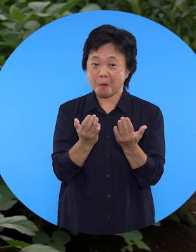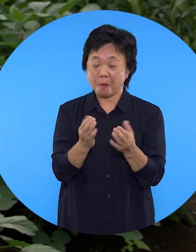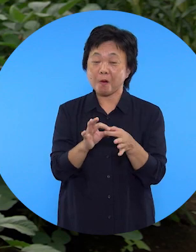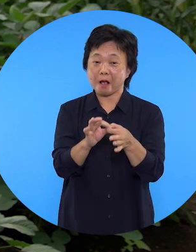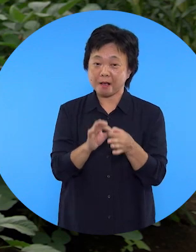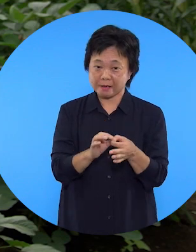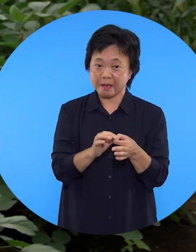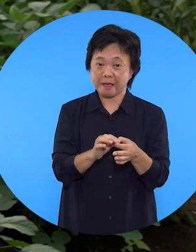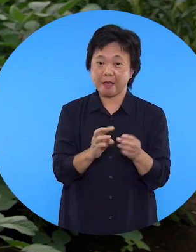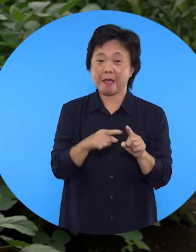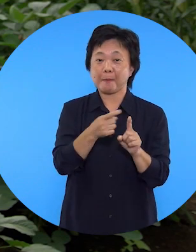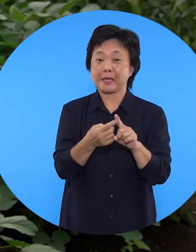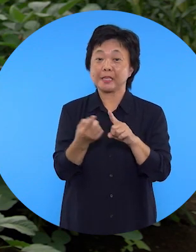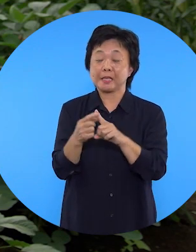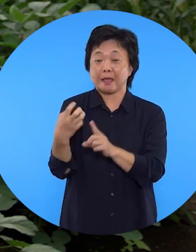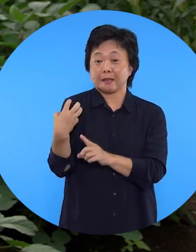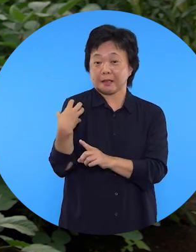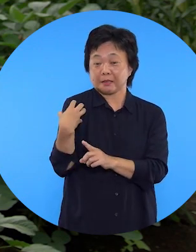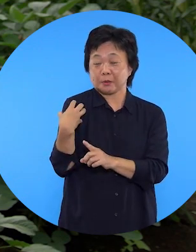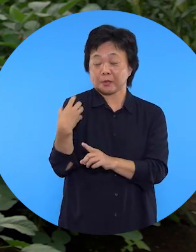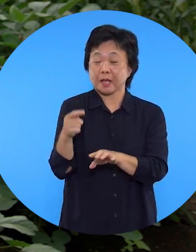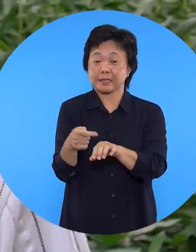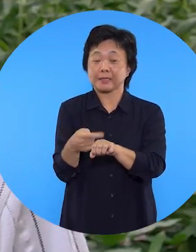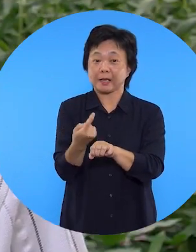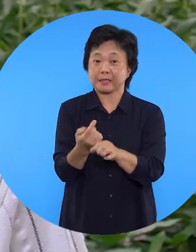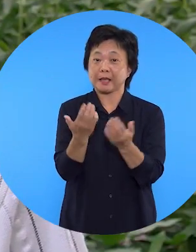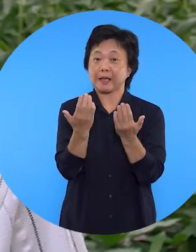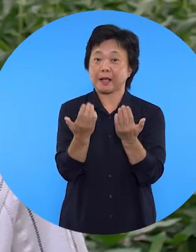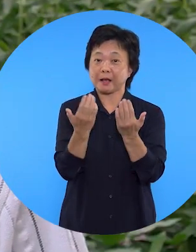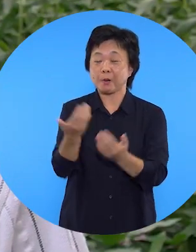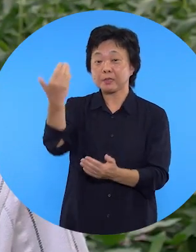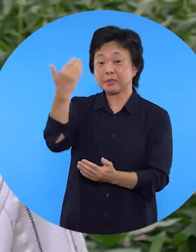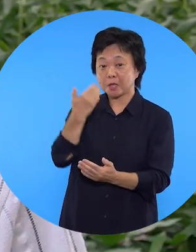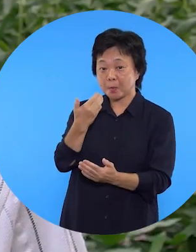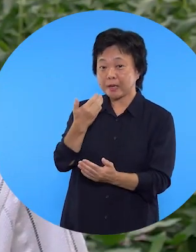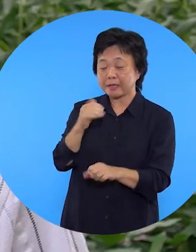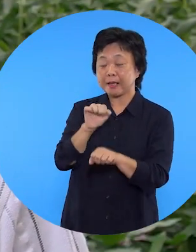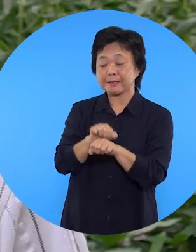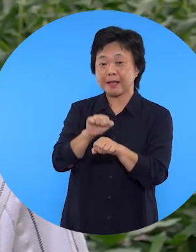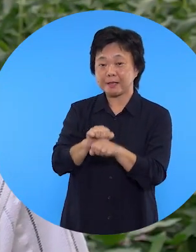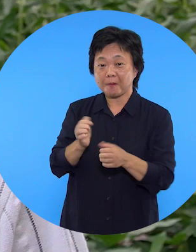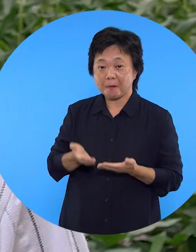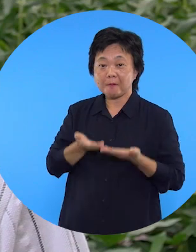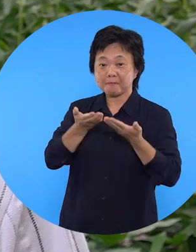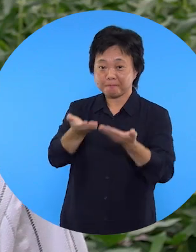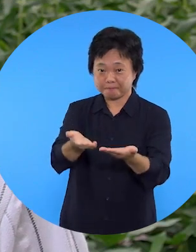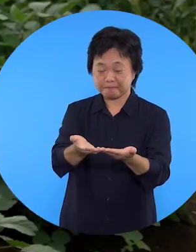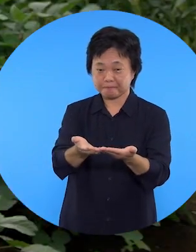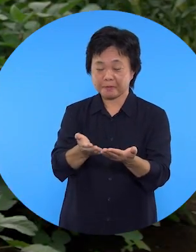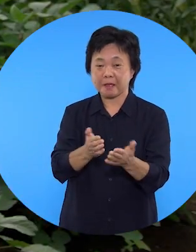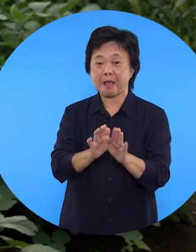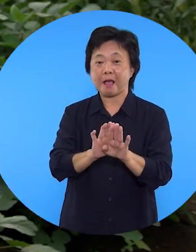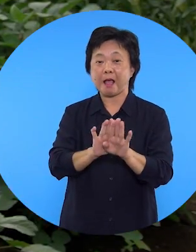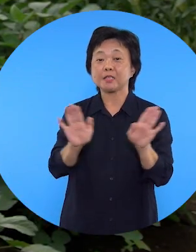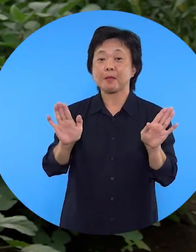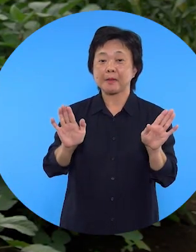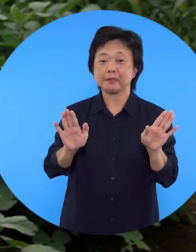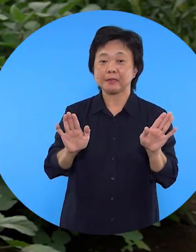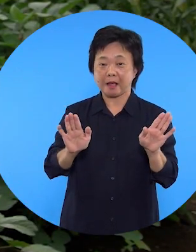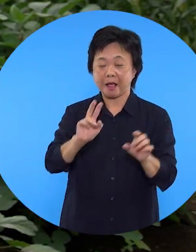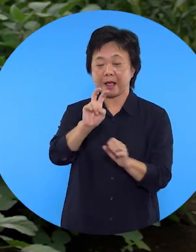が pta に携わるようになってその時にですね学校や覚めてくださいということがを頂いたので